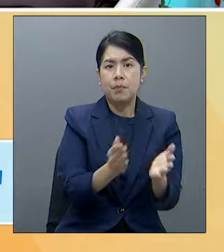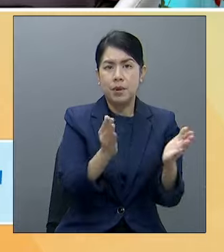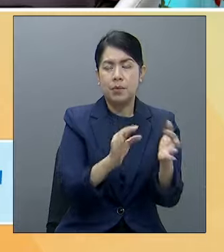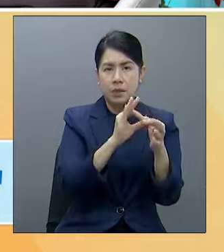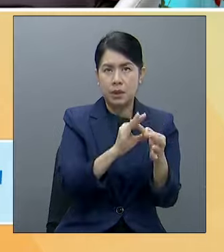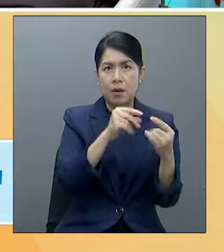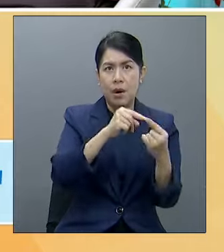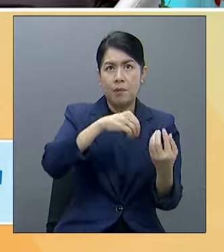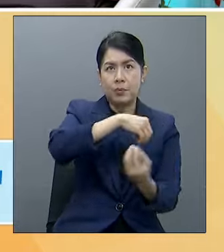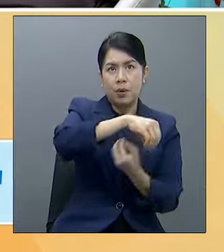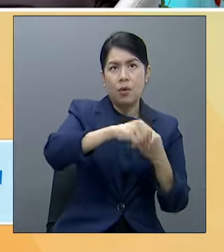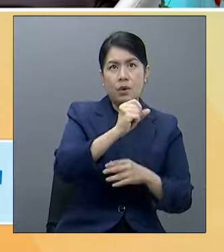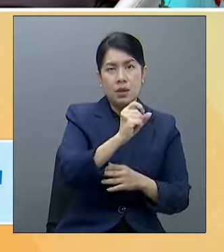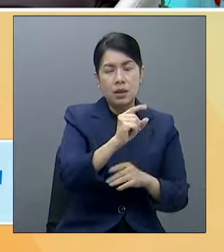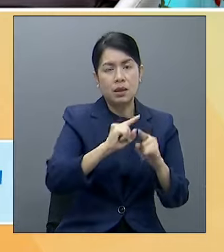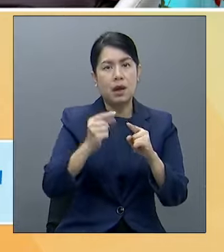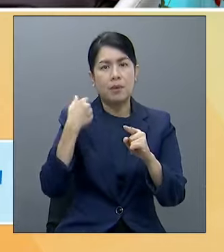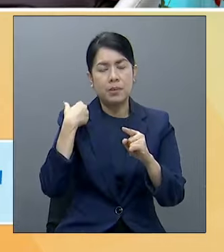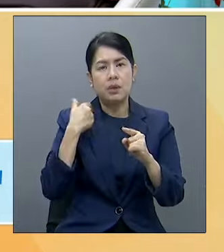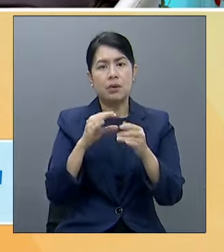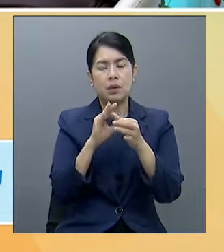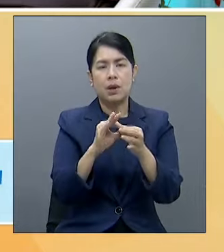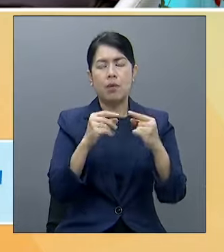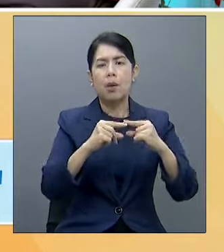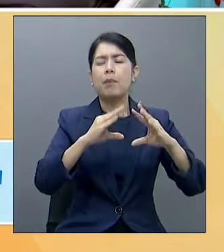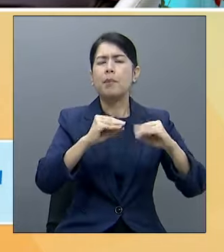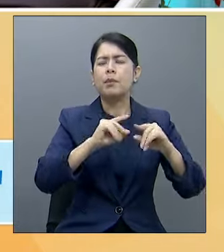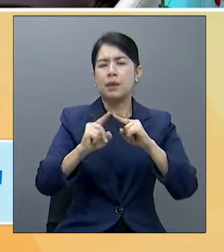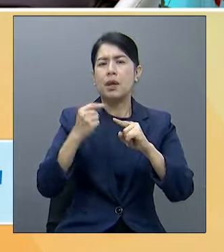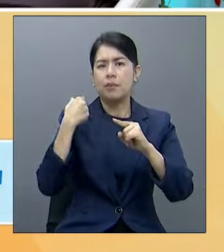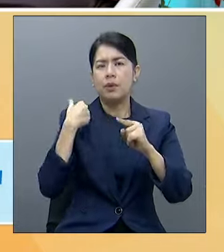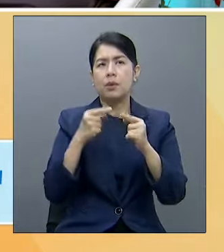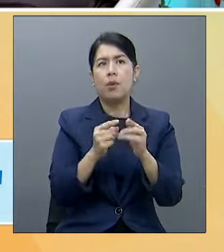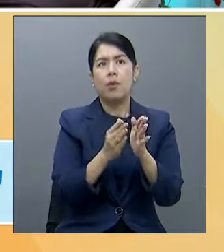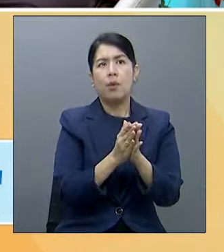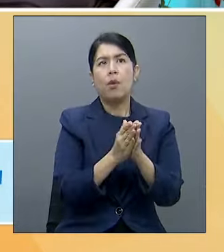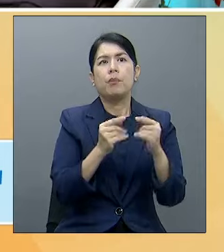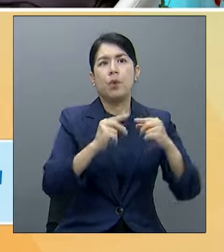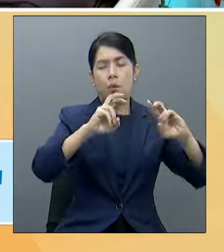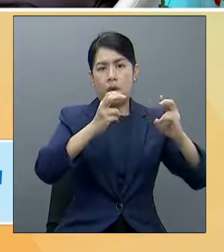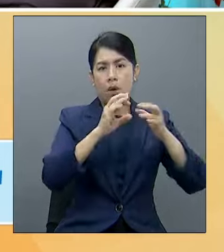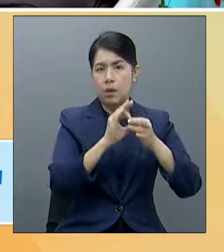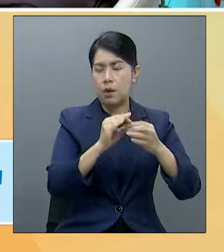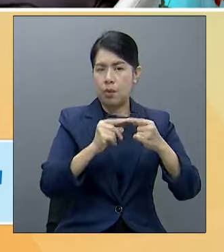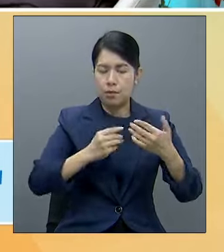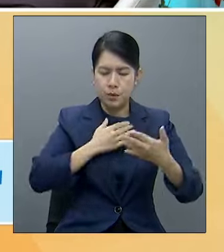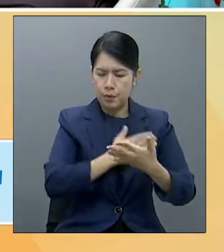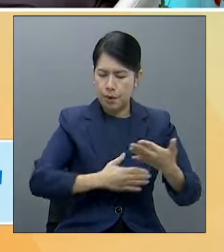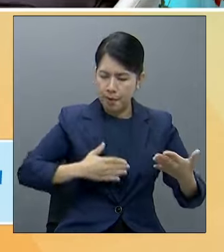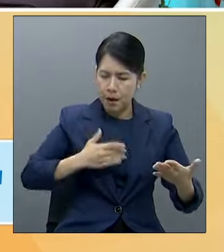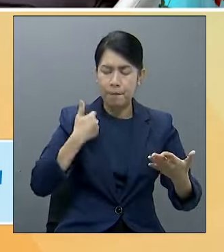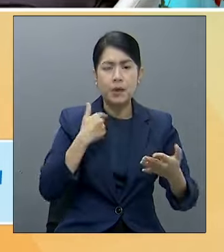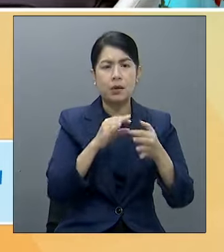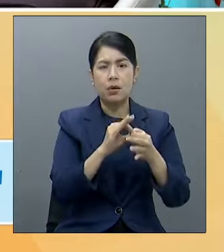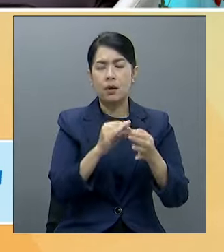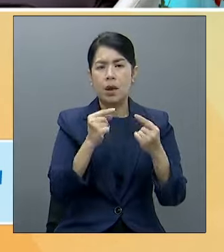ของบันเทิงด้วยเราจะมีทั้ง Economic Forum มี Technology Forum มีเรื่องของสุขภาวะสุขภาพมีเรื่องของ